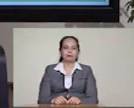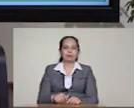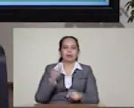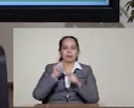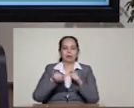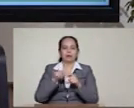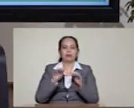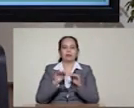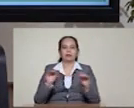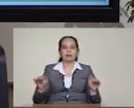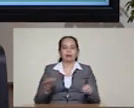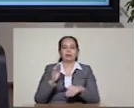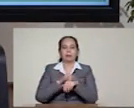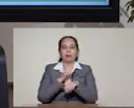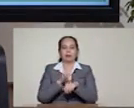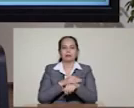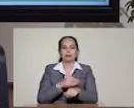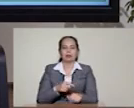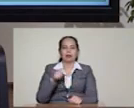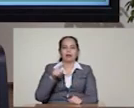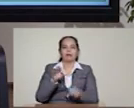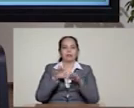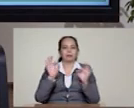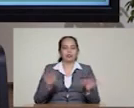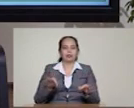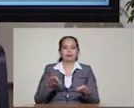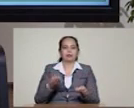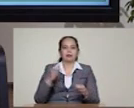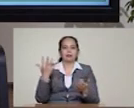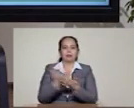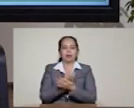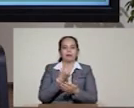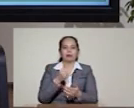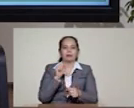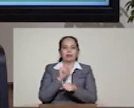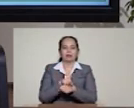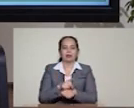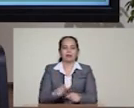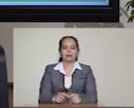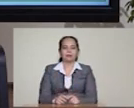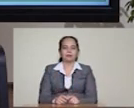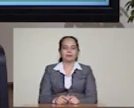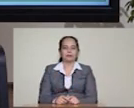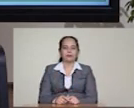Проверили, ребята? Молодцы! Вы замечательно справились с заданием.